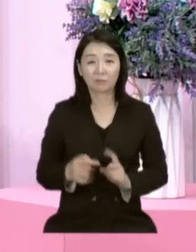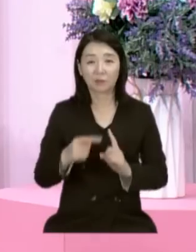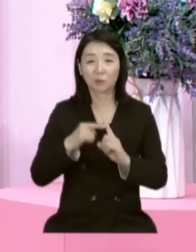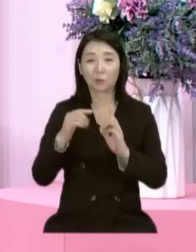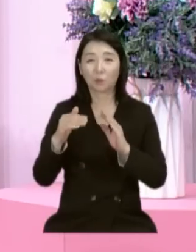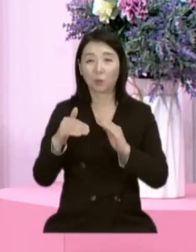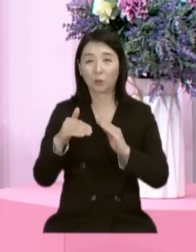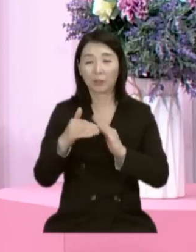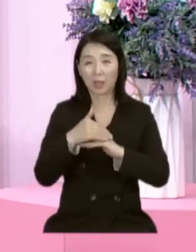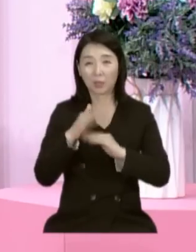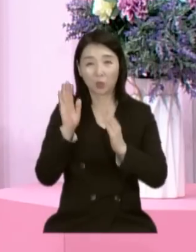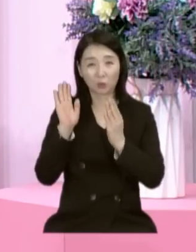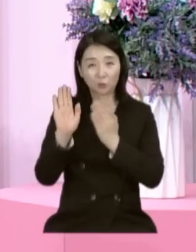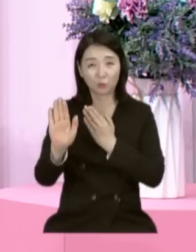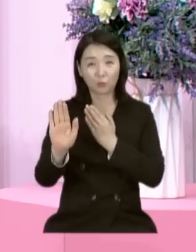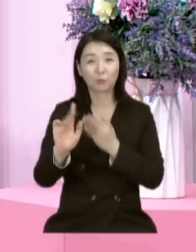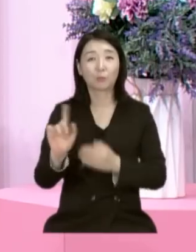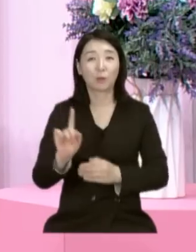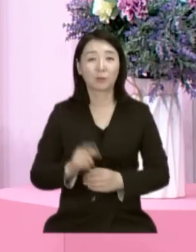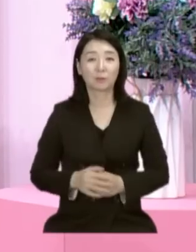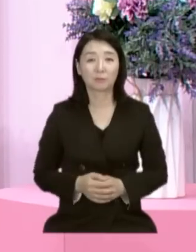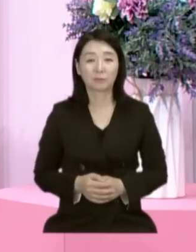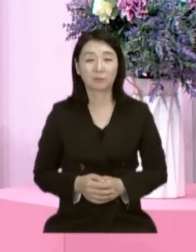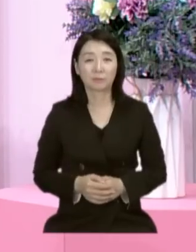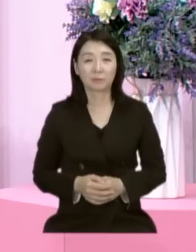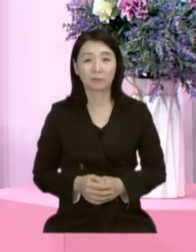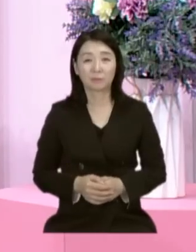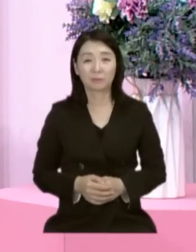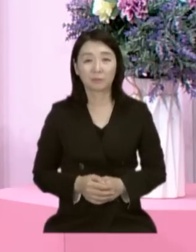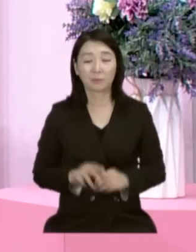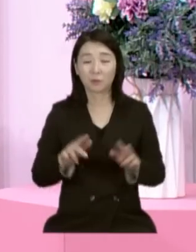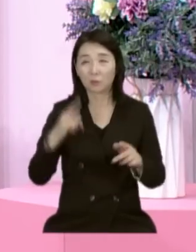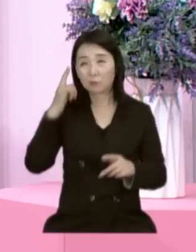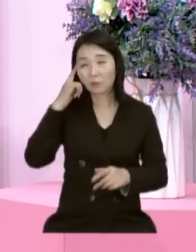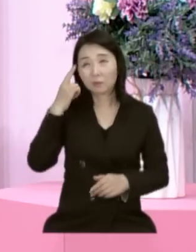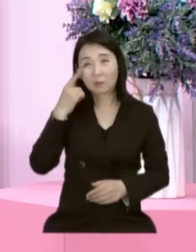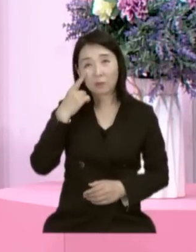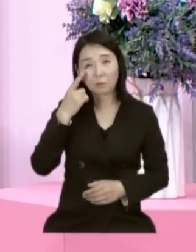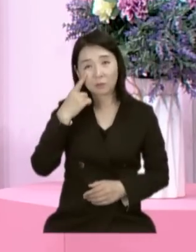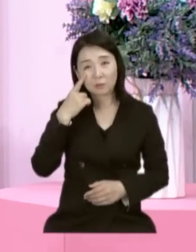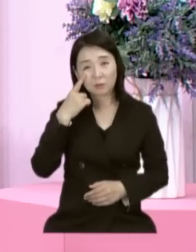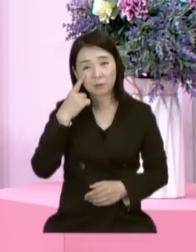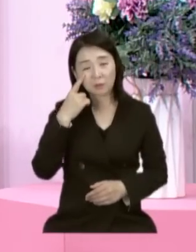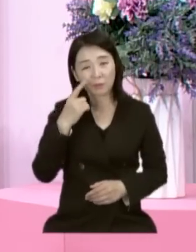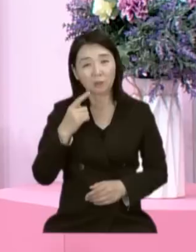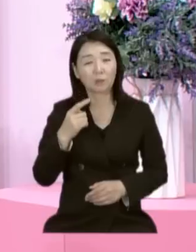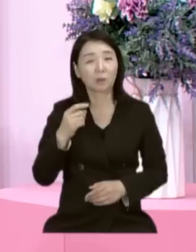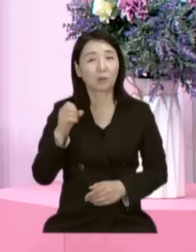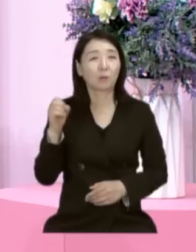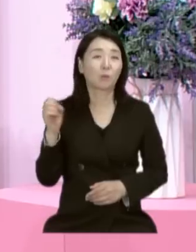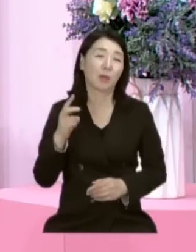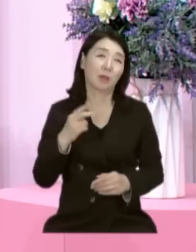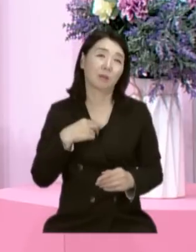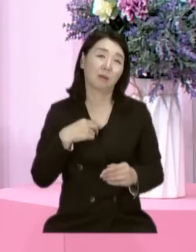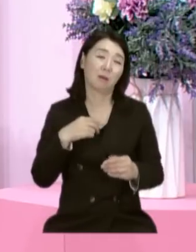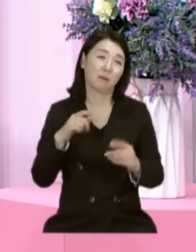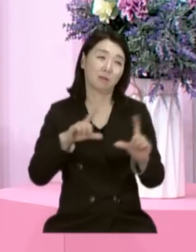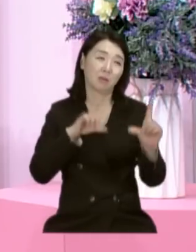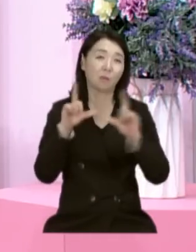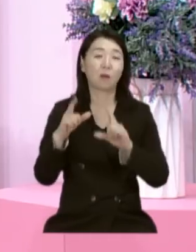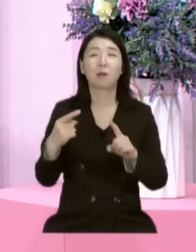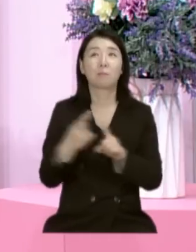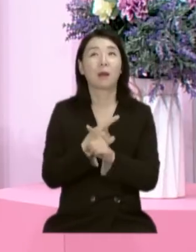교회를 다닌 이후부터는 지금 생각해보면은 급속도로 바뀌는 거예요,